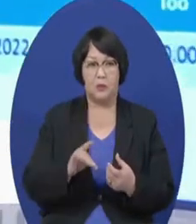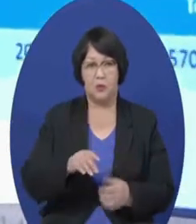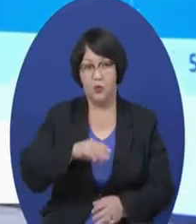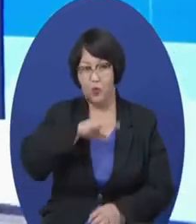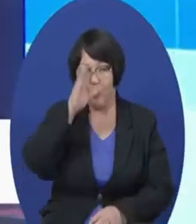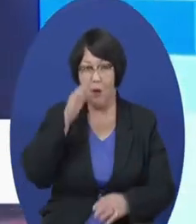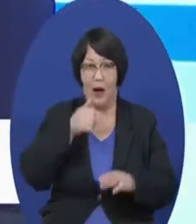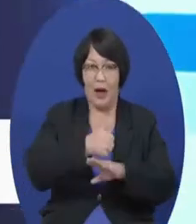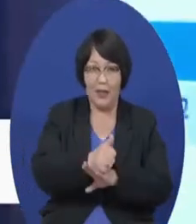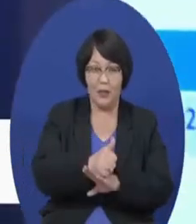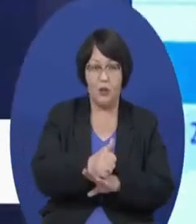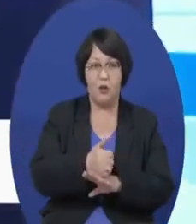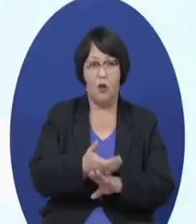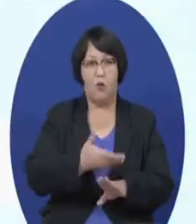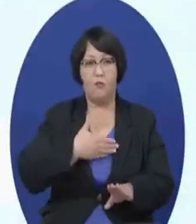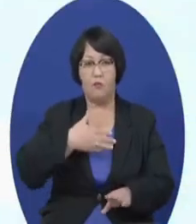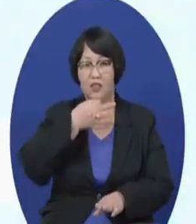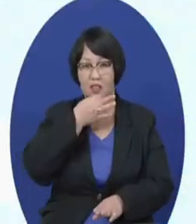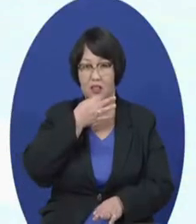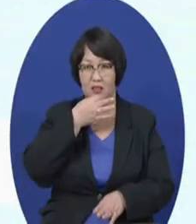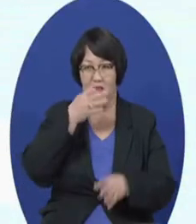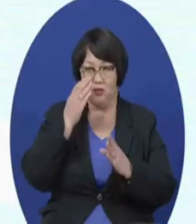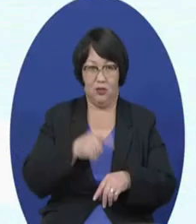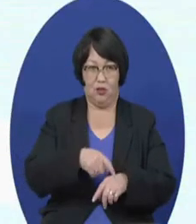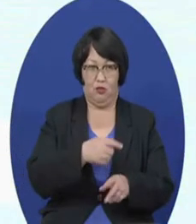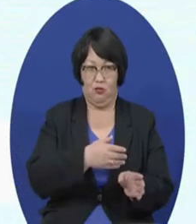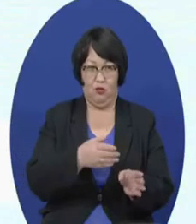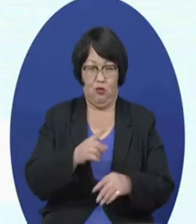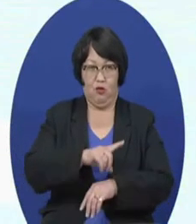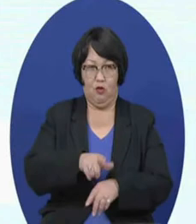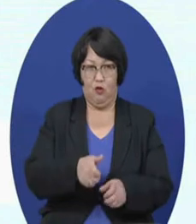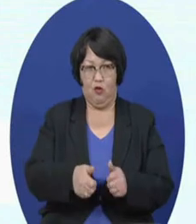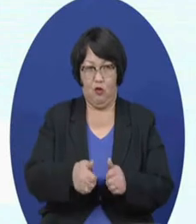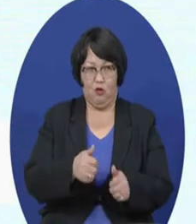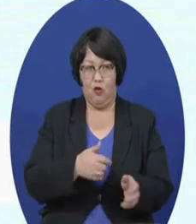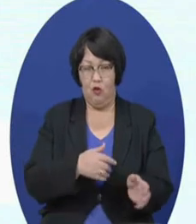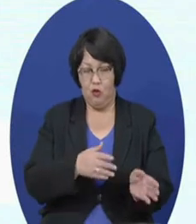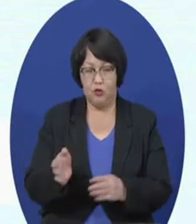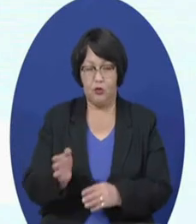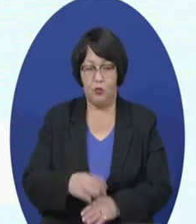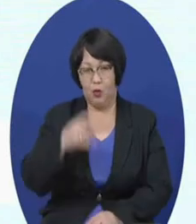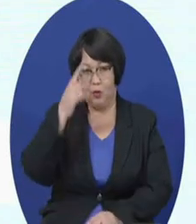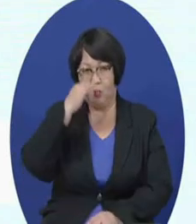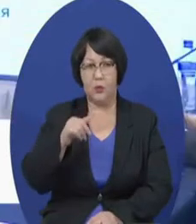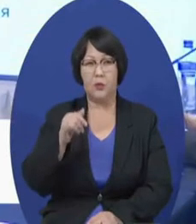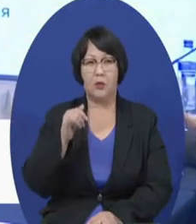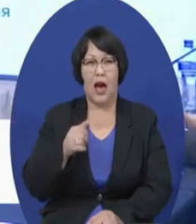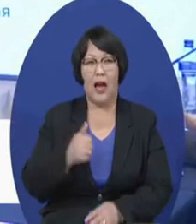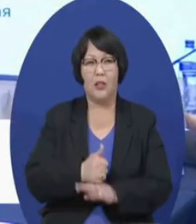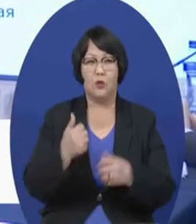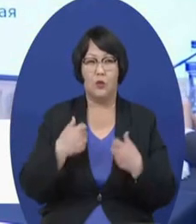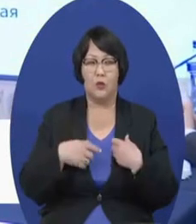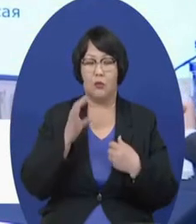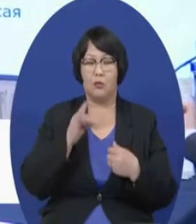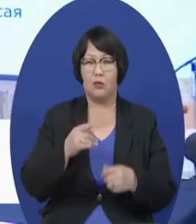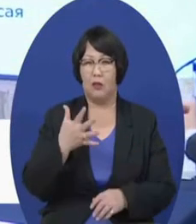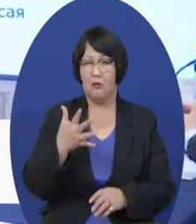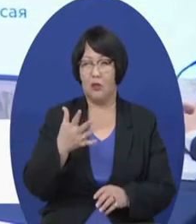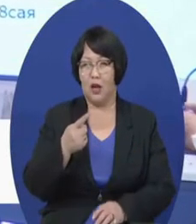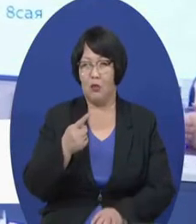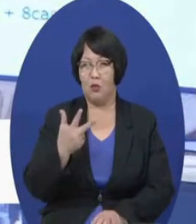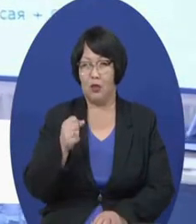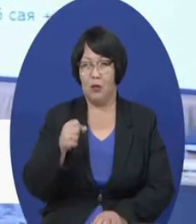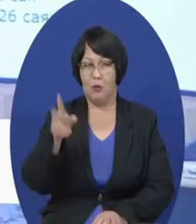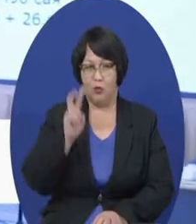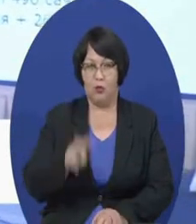асуудал одоо шийдчихсэн байгаа. Бид нар оройтцсан байгаа учраас. Монгол банкнаас авч байгаа мэдээлэлээр бид нар аялал жуулчлалын экспортоор 513 сая долларыг олж